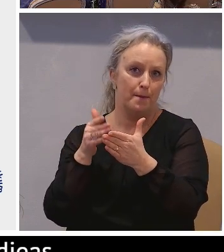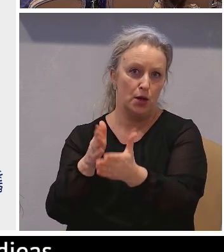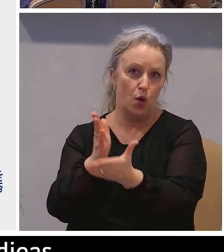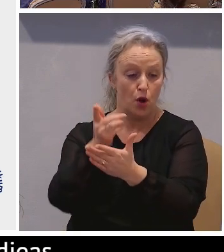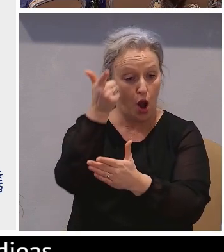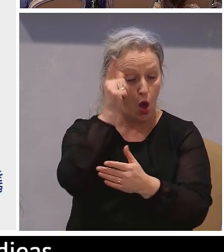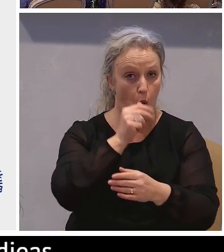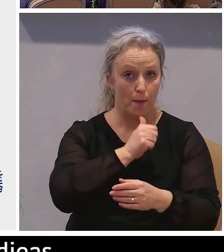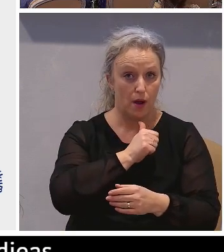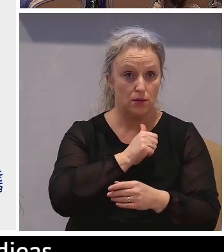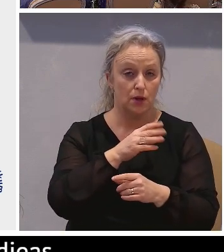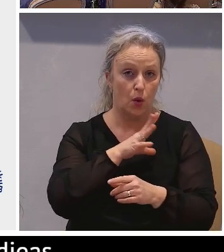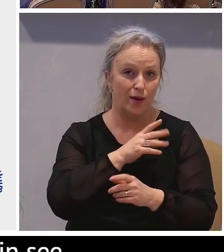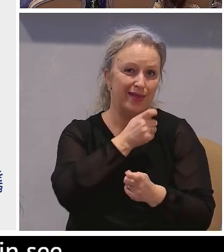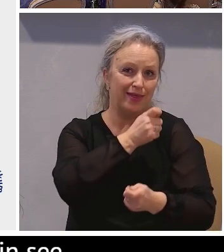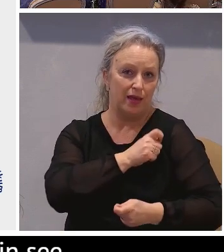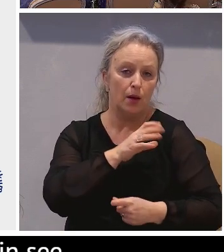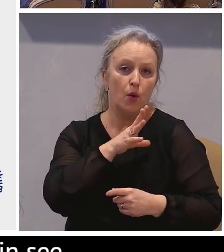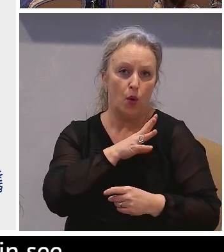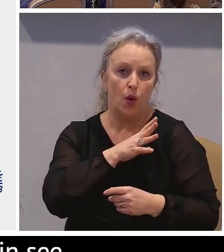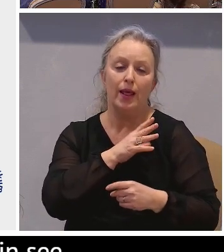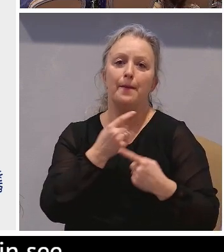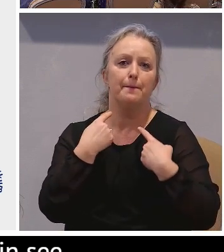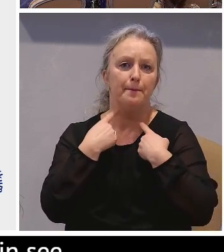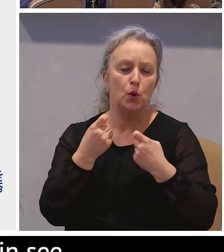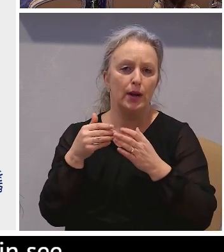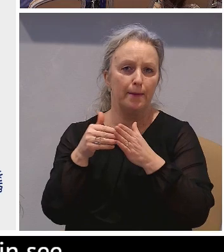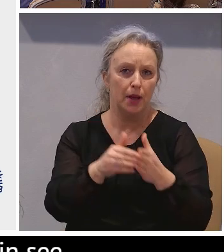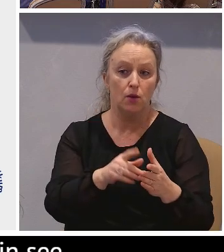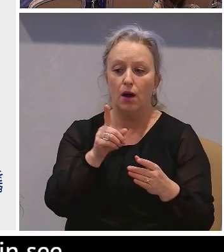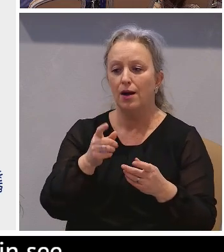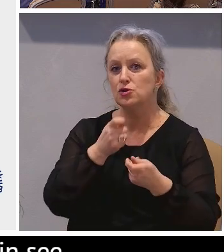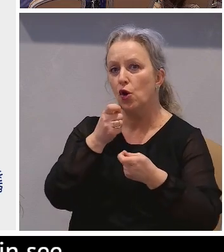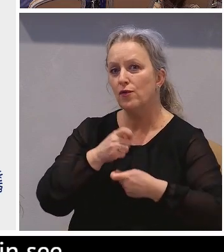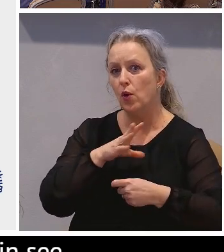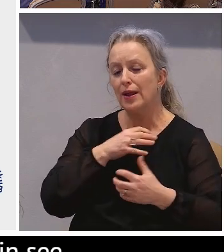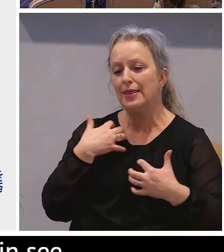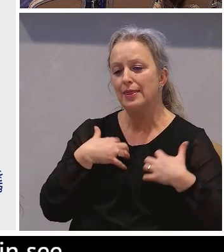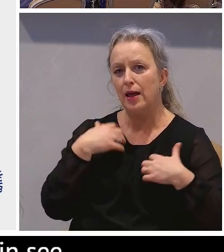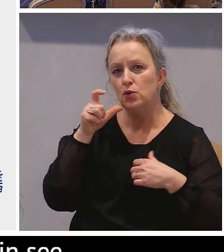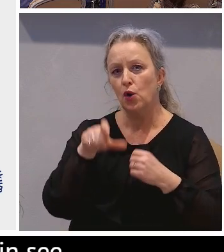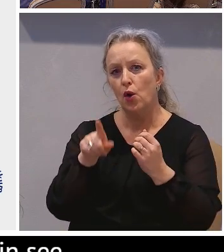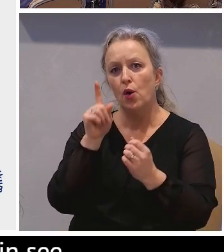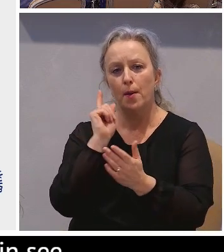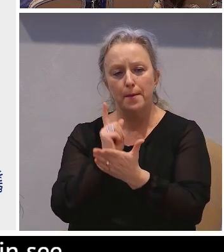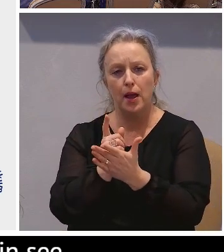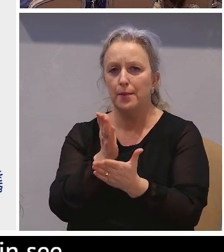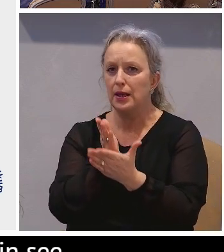sellel on toksiline toime Animal ja seetõttu testing soovitatakse, has et meil shown kindlasti peab siis neuroloogi toxic poolt olema ka selline